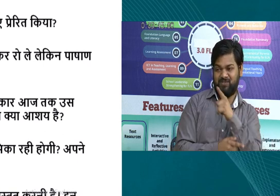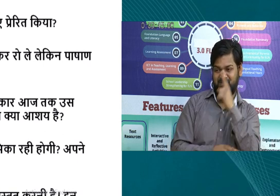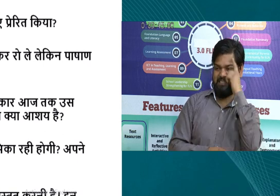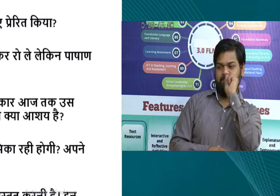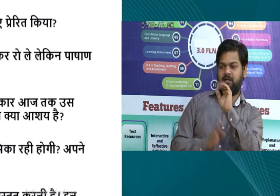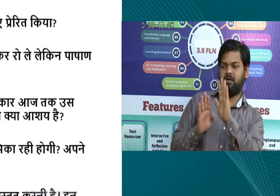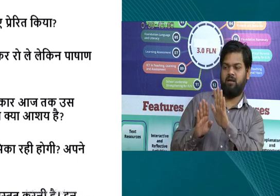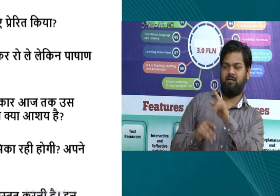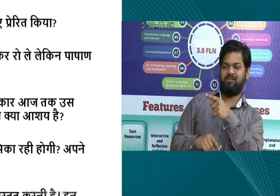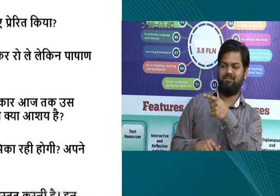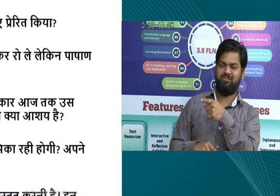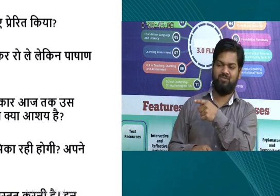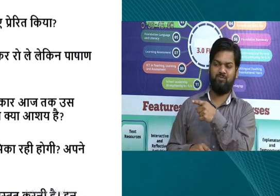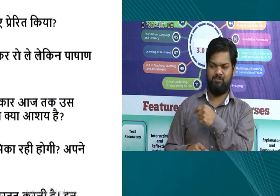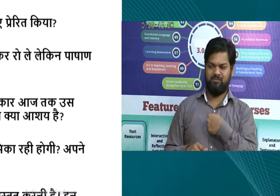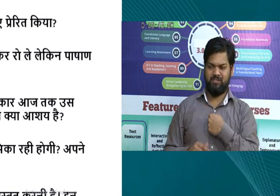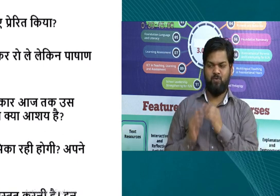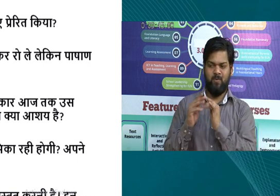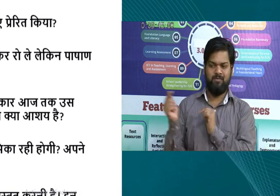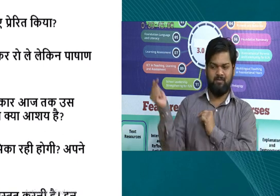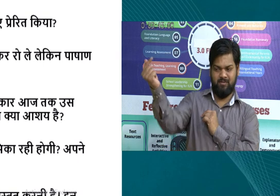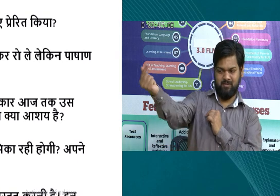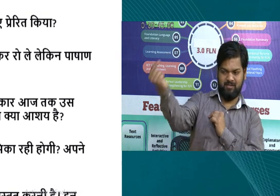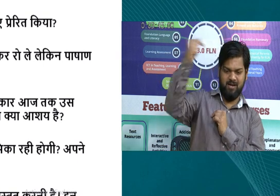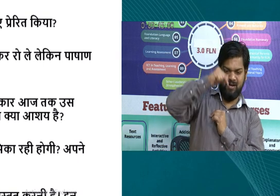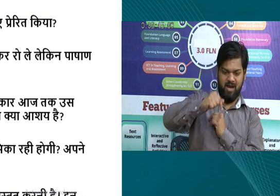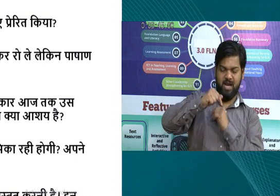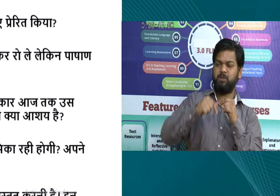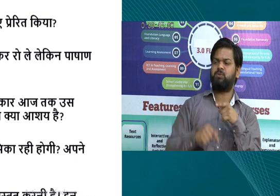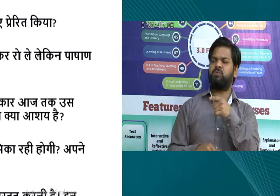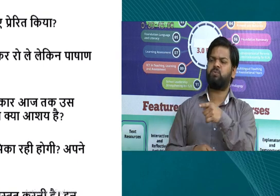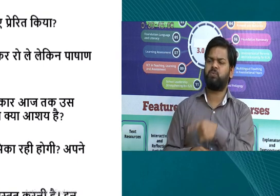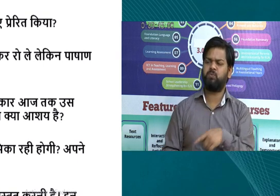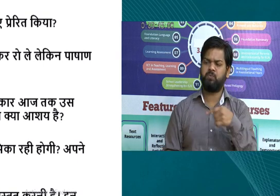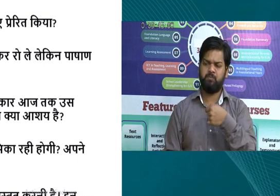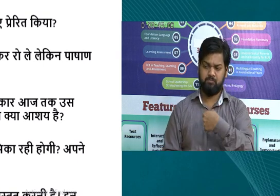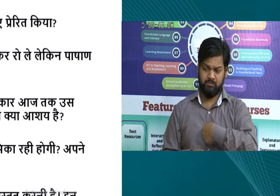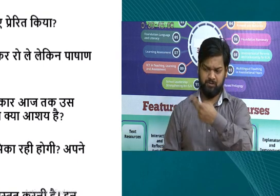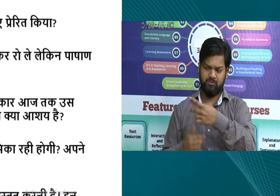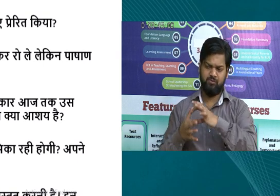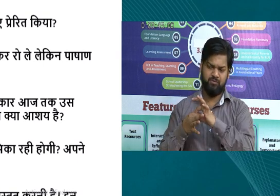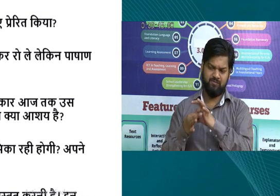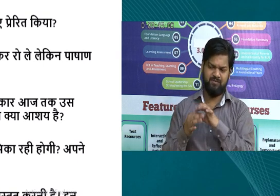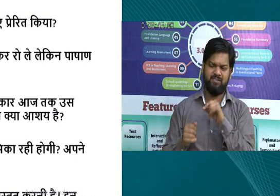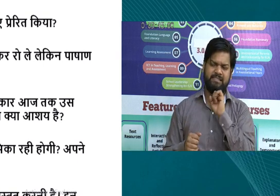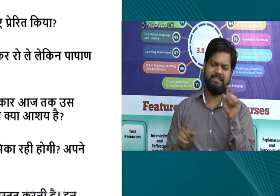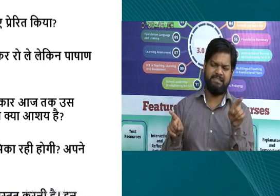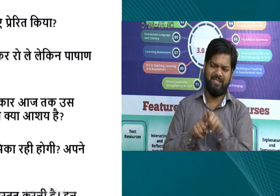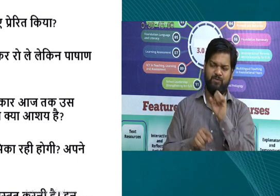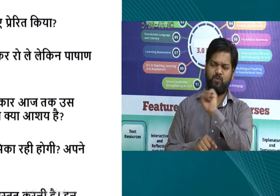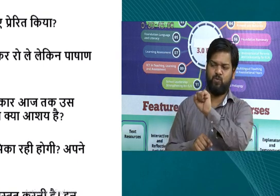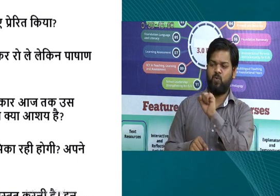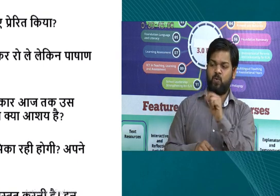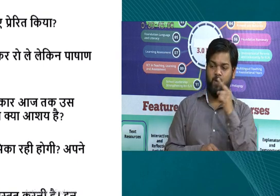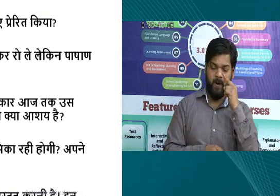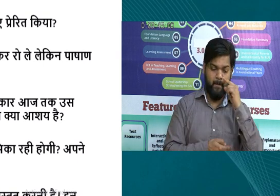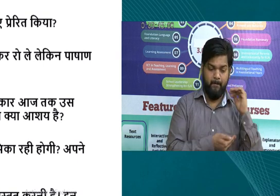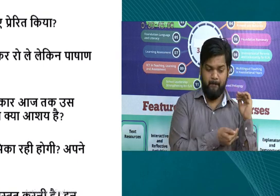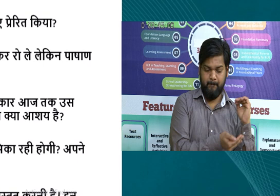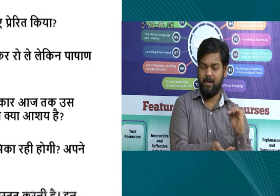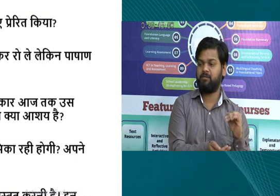अपने पुत्री के समान ही समझते द और यह कहकर उन्होंने ही को एक तरह से माना ही लिया की वो उसे महल की रक्षा के लिए